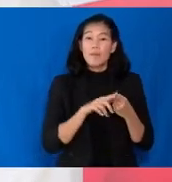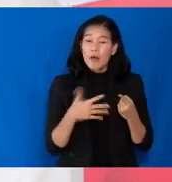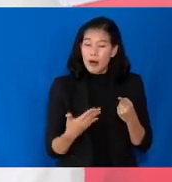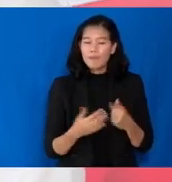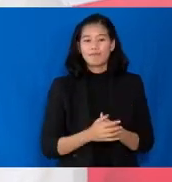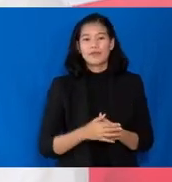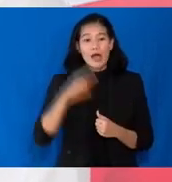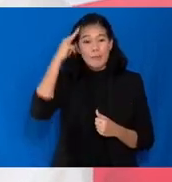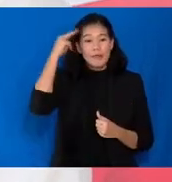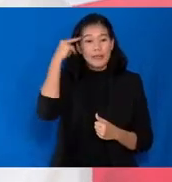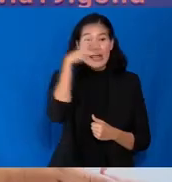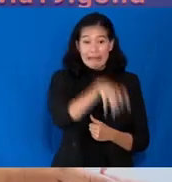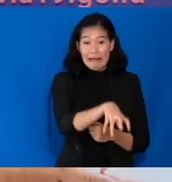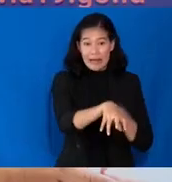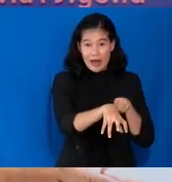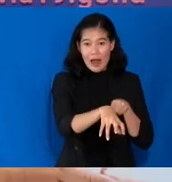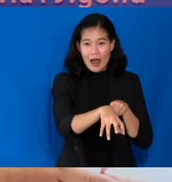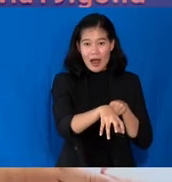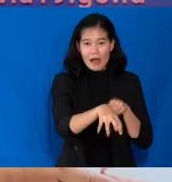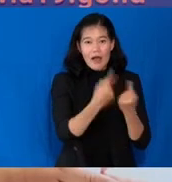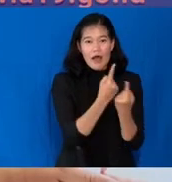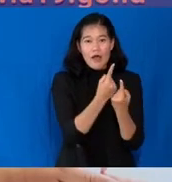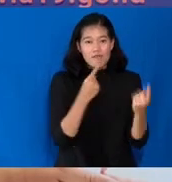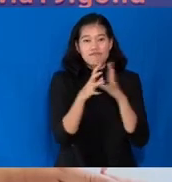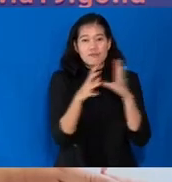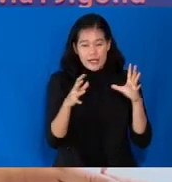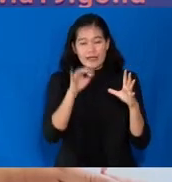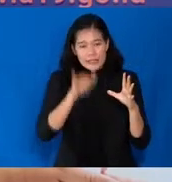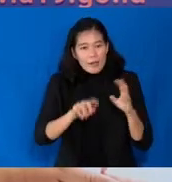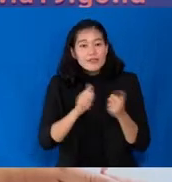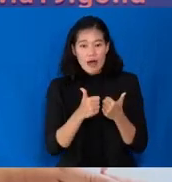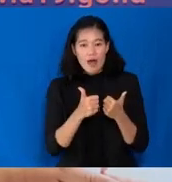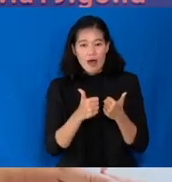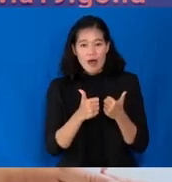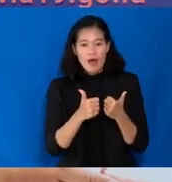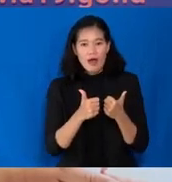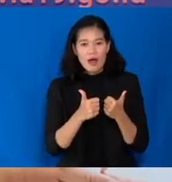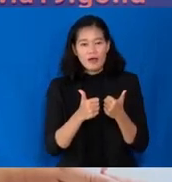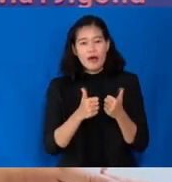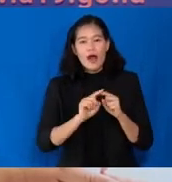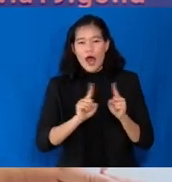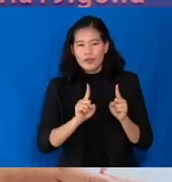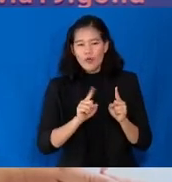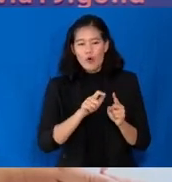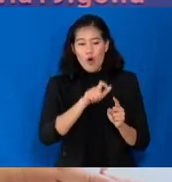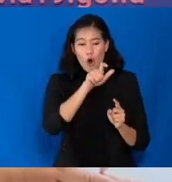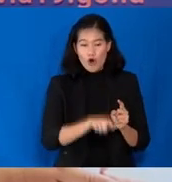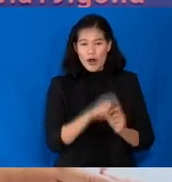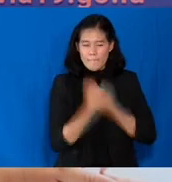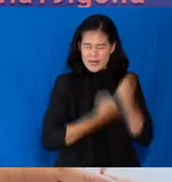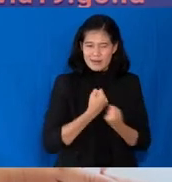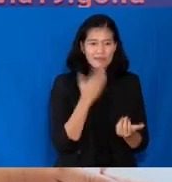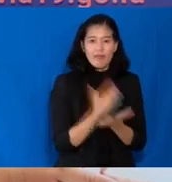pemerintah daerah dapat melakukan pembatasan sosial berskala besar atau pembatasan terhadap pergerakan orang